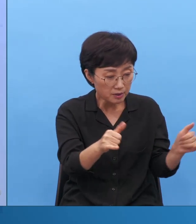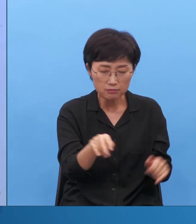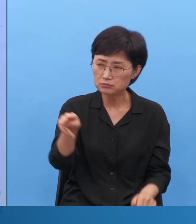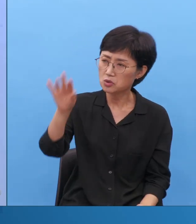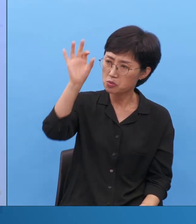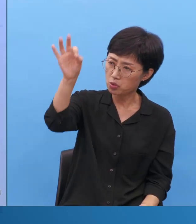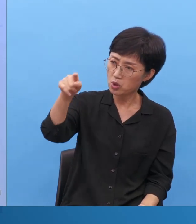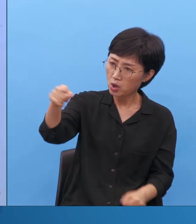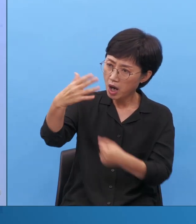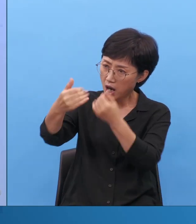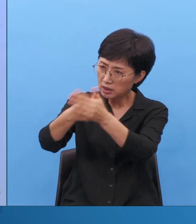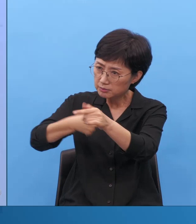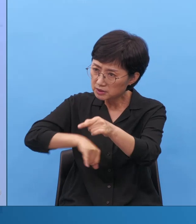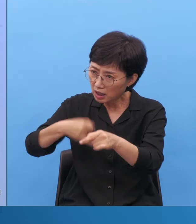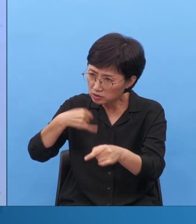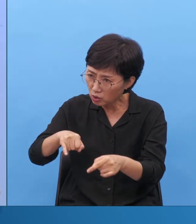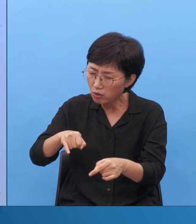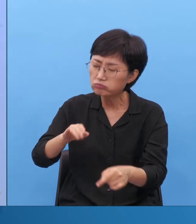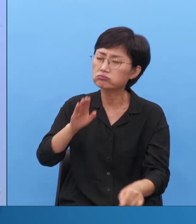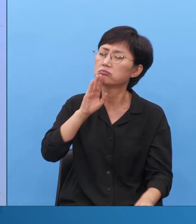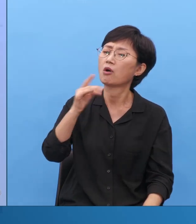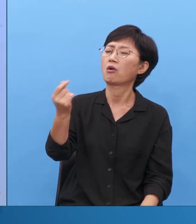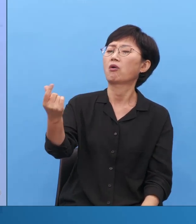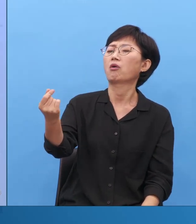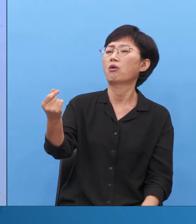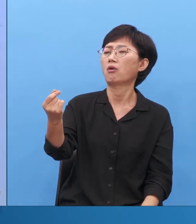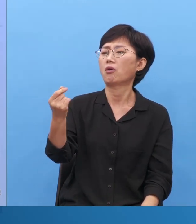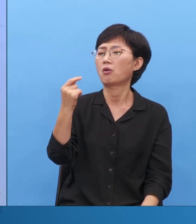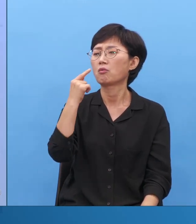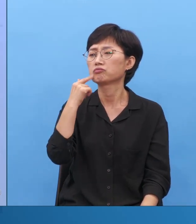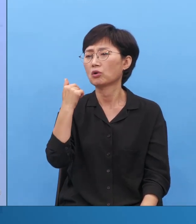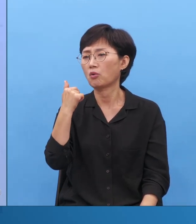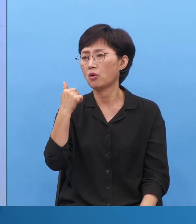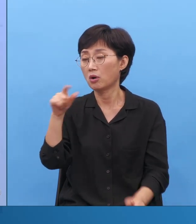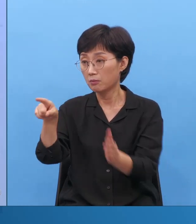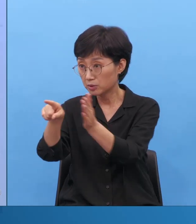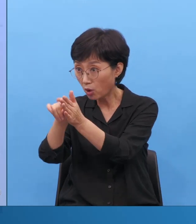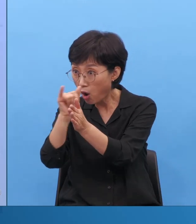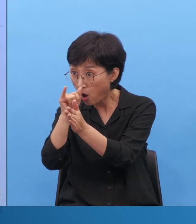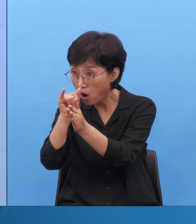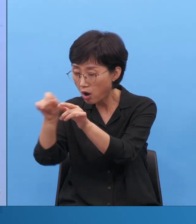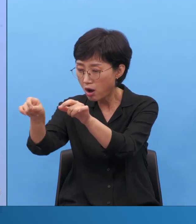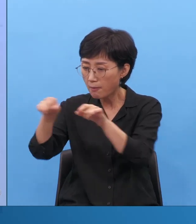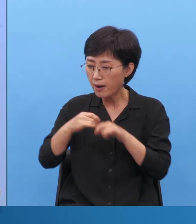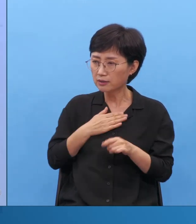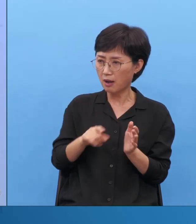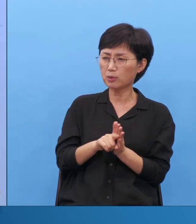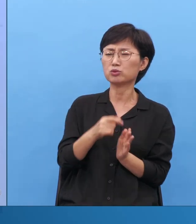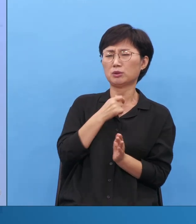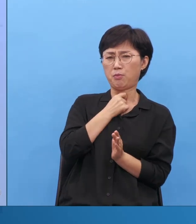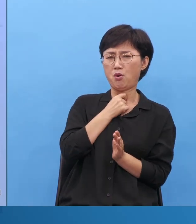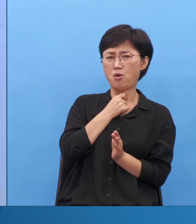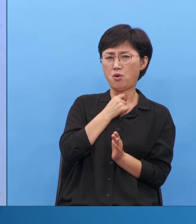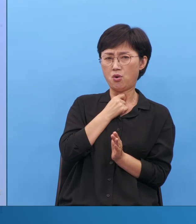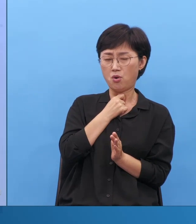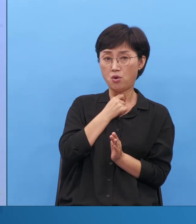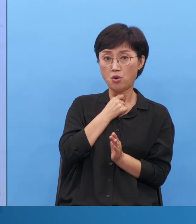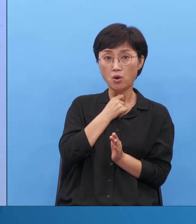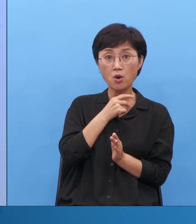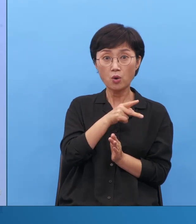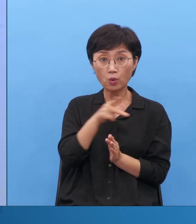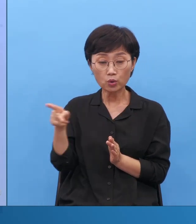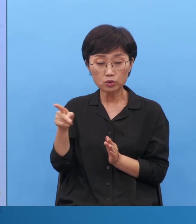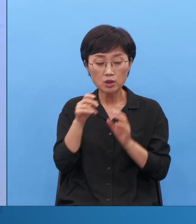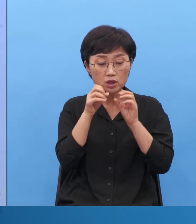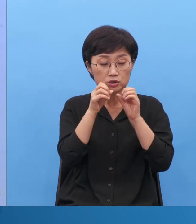Other business people and business owners must be able to look at you and your businesses and be able to see that God is with them. That's what we see Potiphar did. 참된